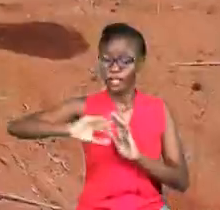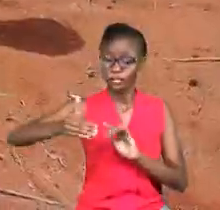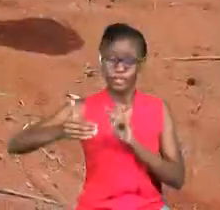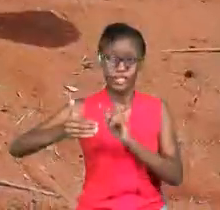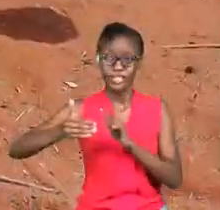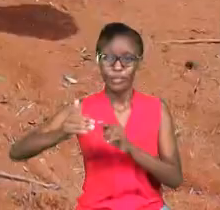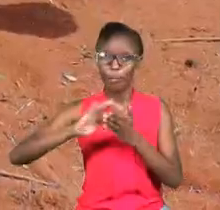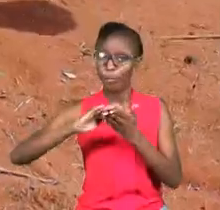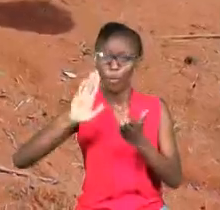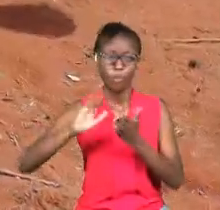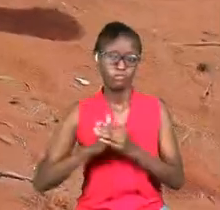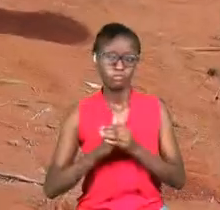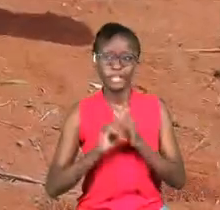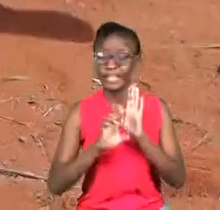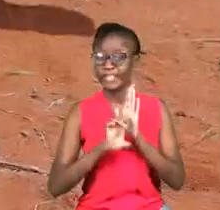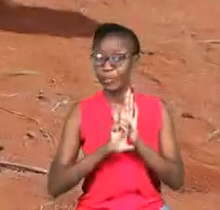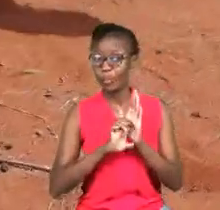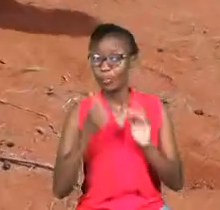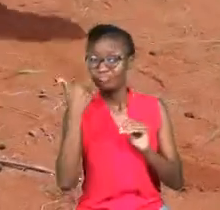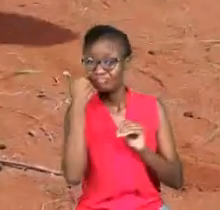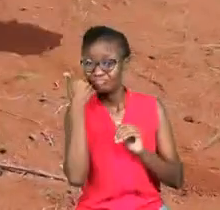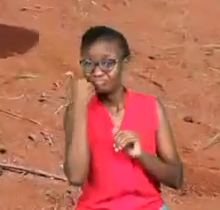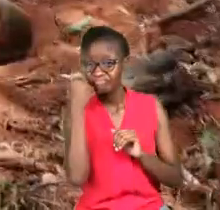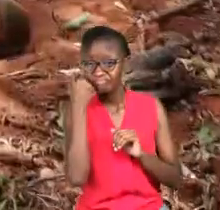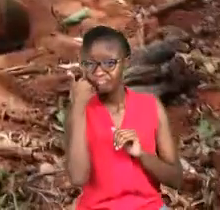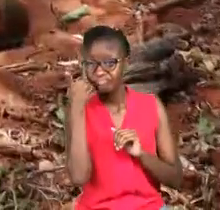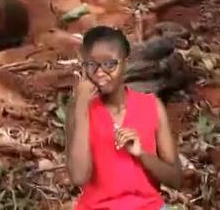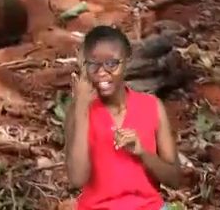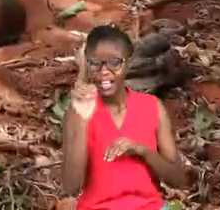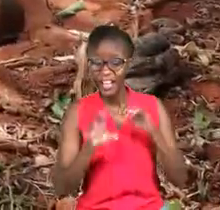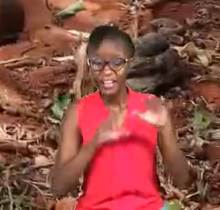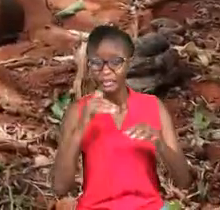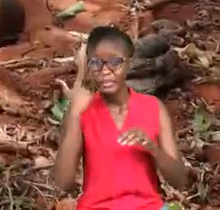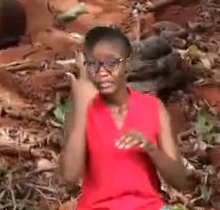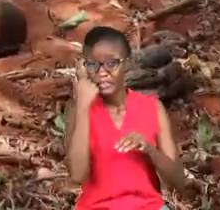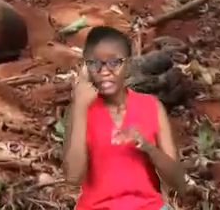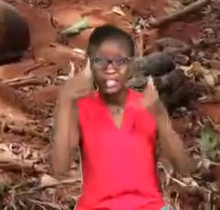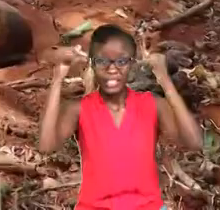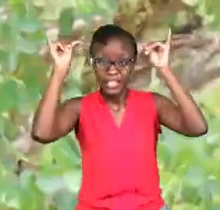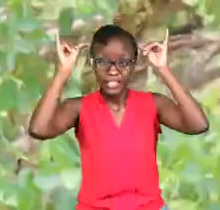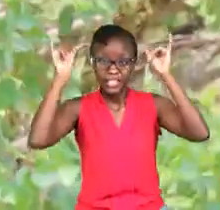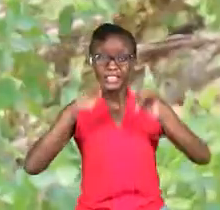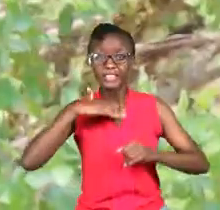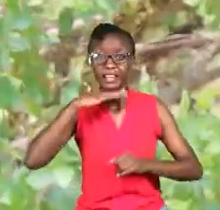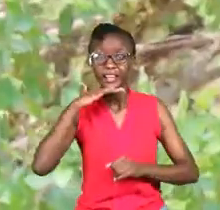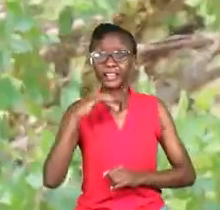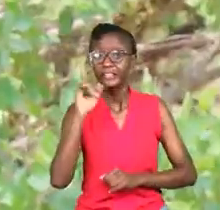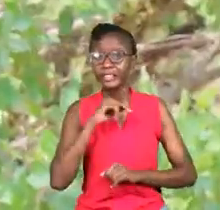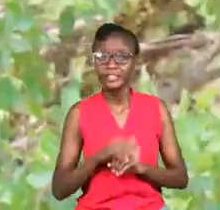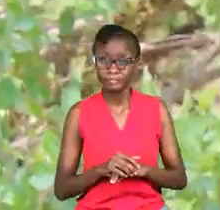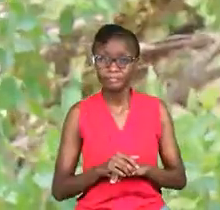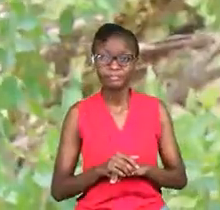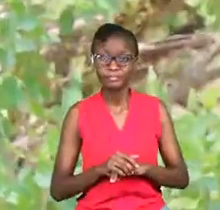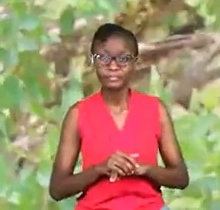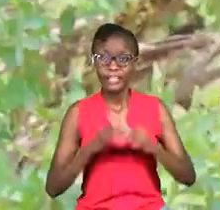zilizoathirika zaidi. Ugonjwa usiojulikana umeweza kukumba mifugo huku ng'ombe wakiangamia kwa wingi. Na ng'ombe anaanza